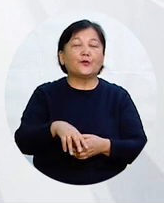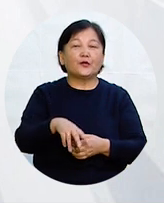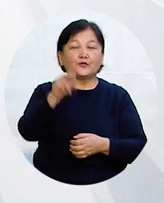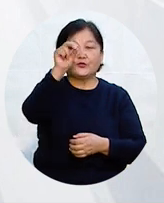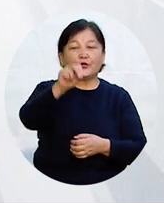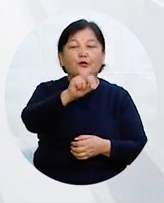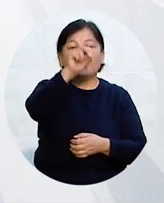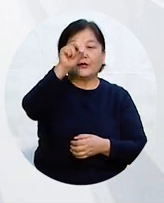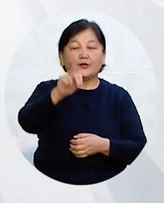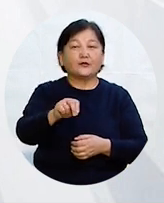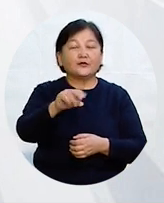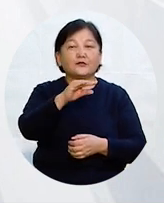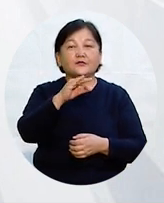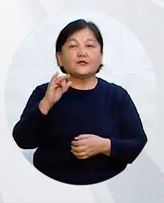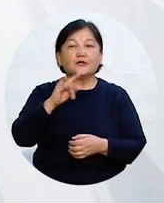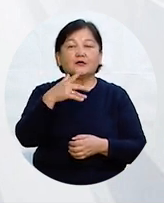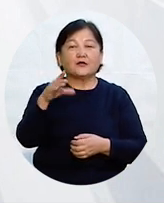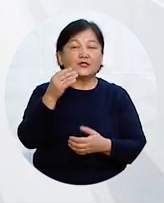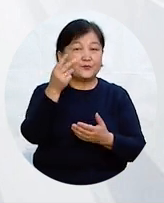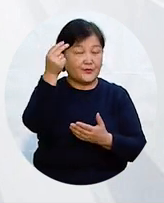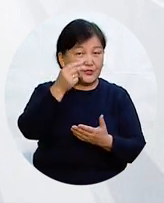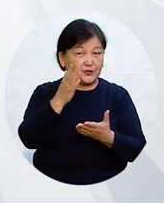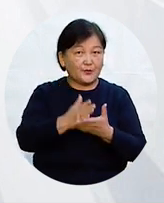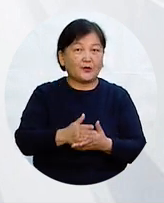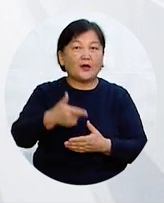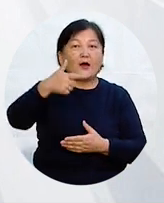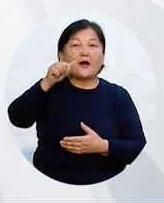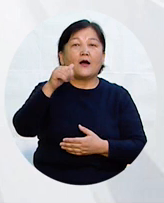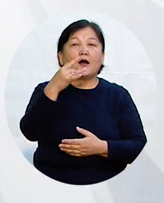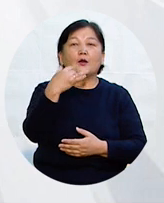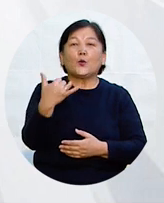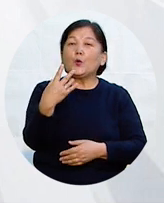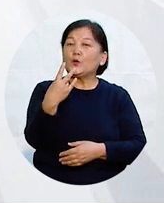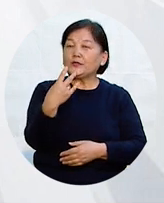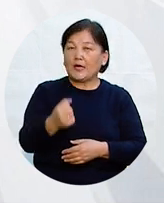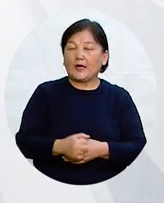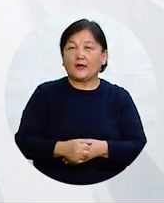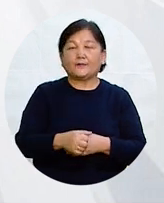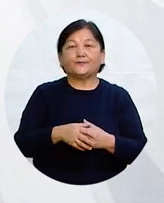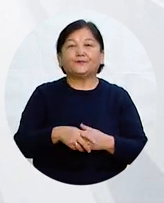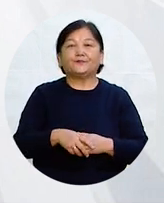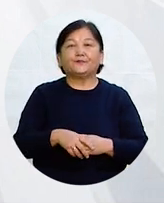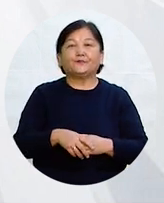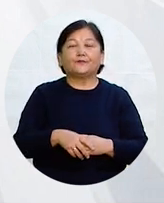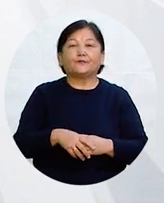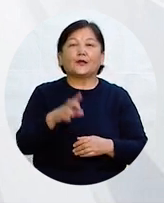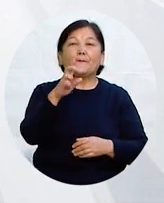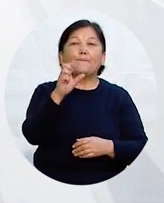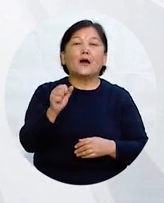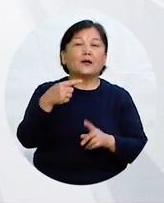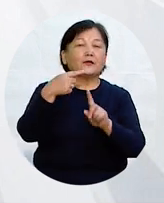жиргэлэн бичнэ. Гаруула. Гаруна. Гаруна. За ба нөхцөлийг